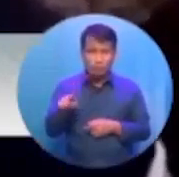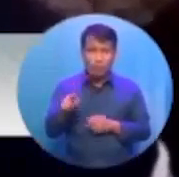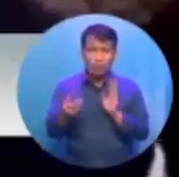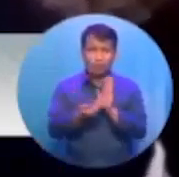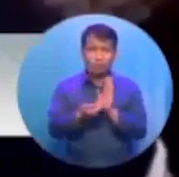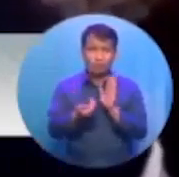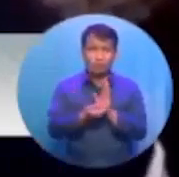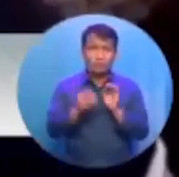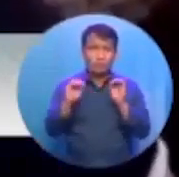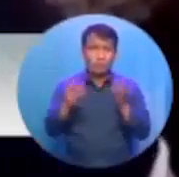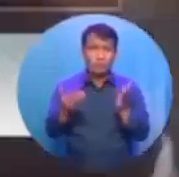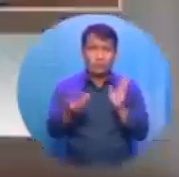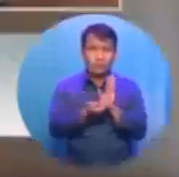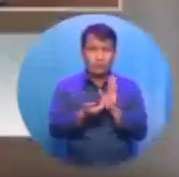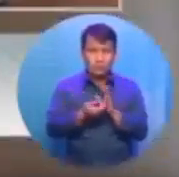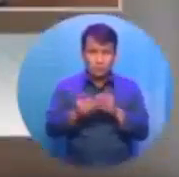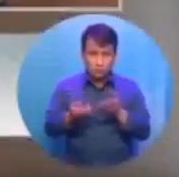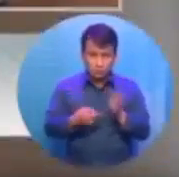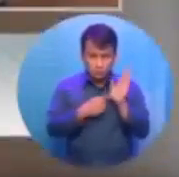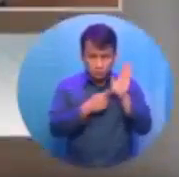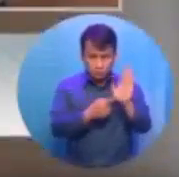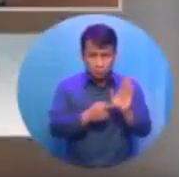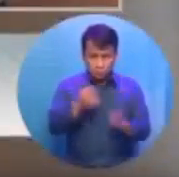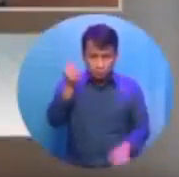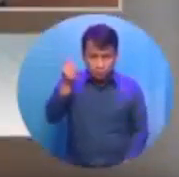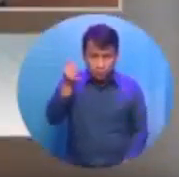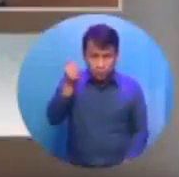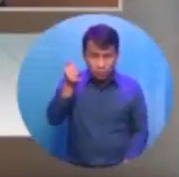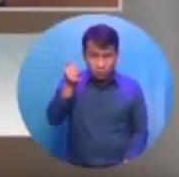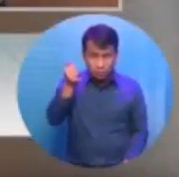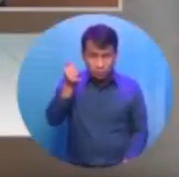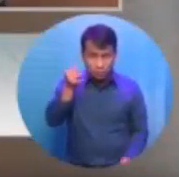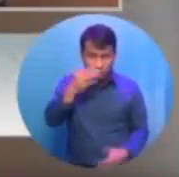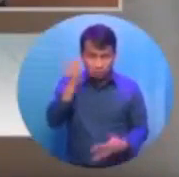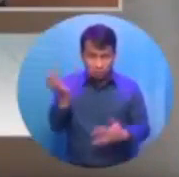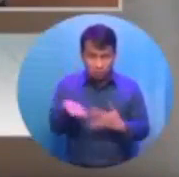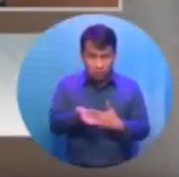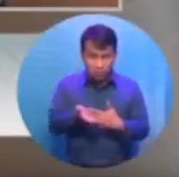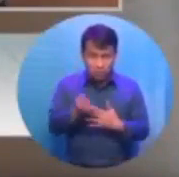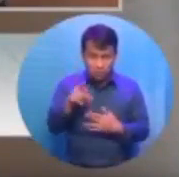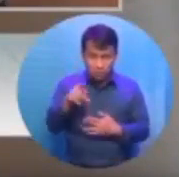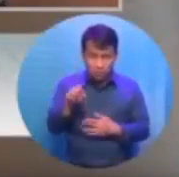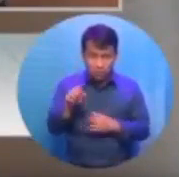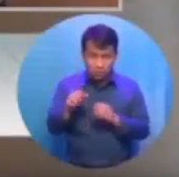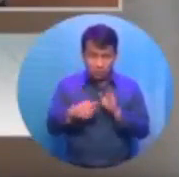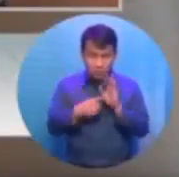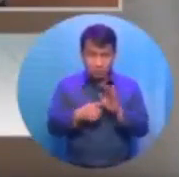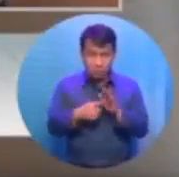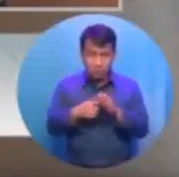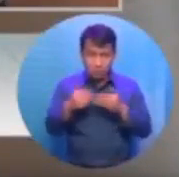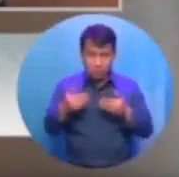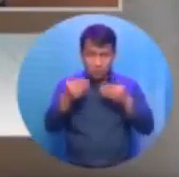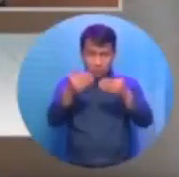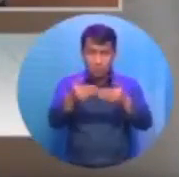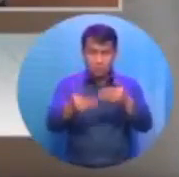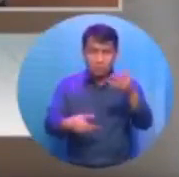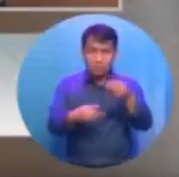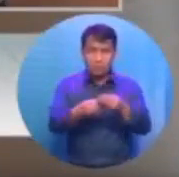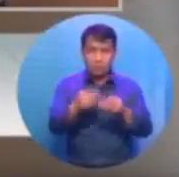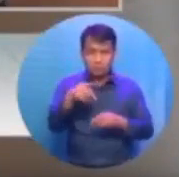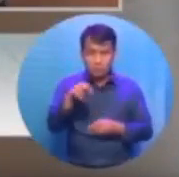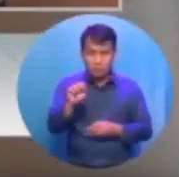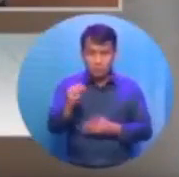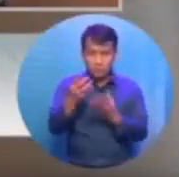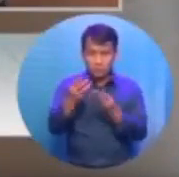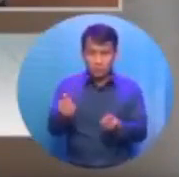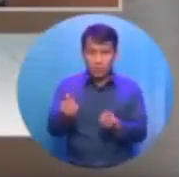katotohanan daw po yun. Okay. Yung video i-present nyo nung kayo mag-file ng kaso sa PNP, pero nung ifunuwan ng PNP sa piskalya,